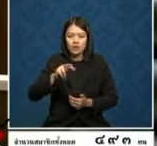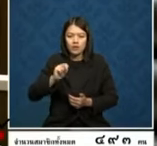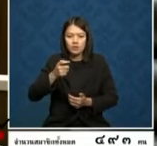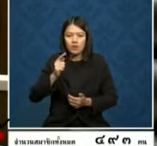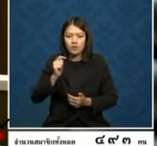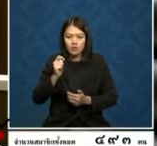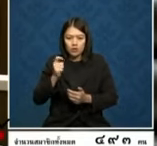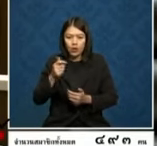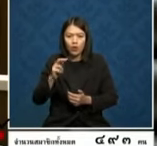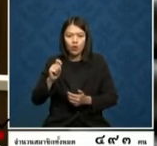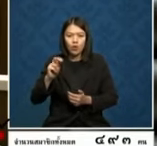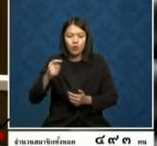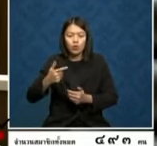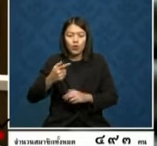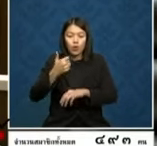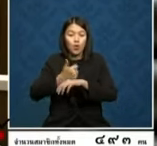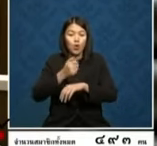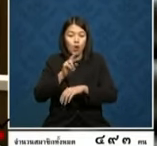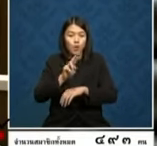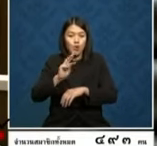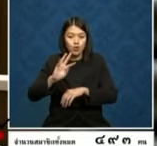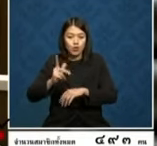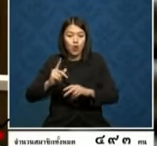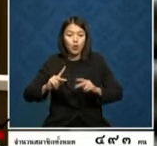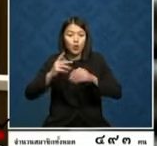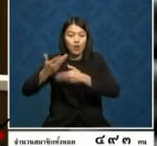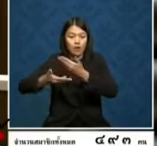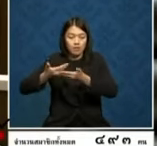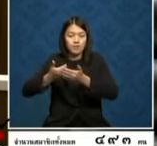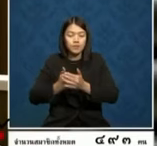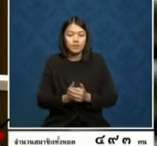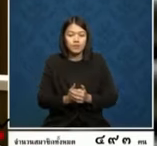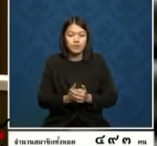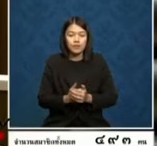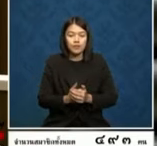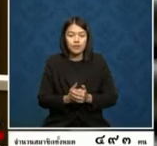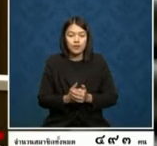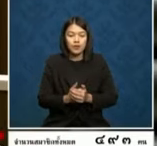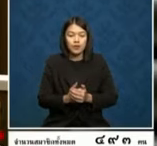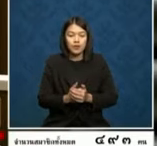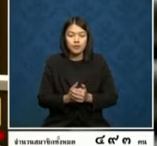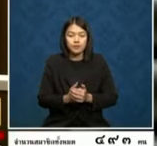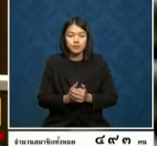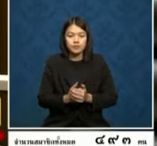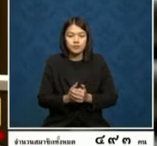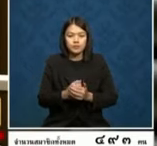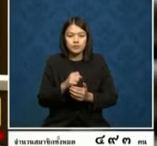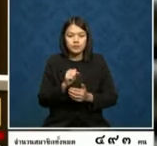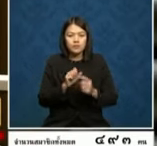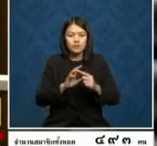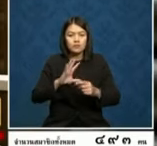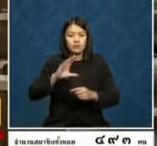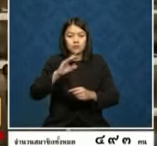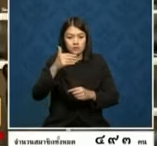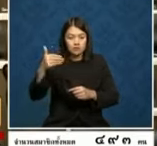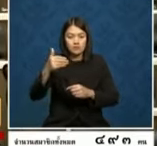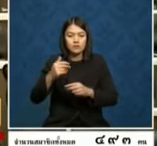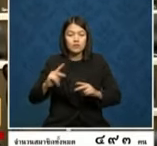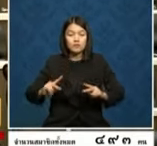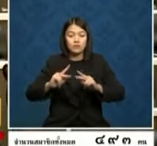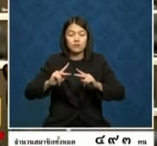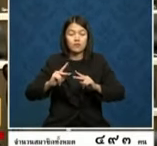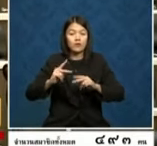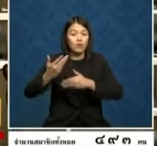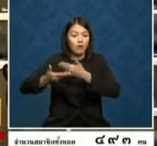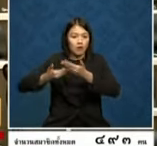พรางเป็นรัฐมนตรีช่วยว่าการกระทรวงพาณิชย์นายสุชาติชมกิ่นเป็นรัฐมนตรีช่วยว่าการกระทรวง